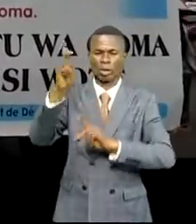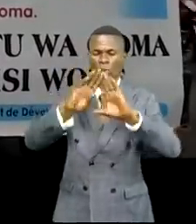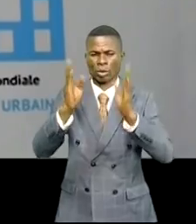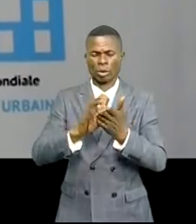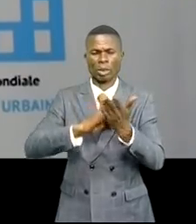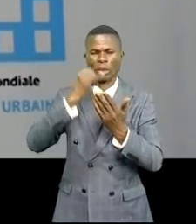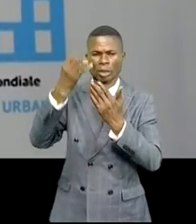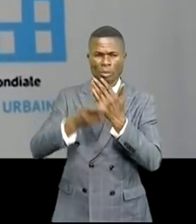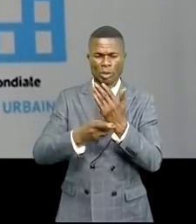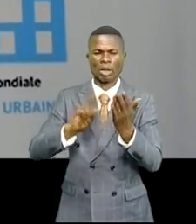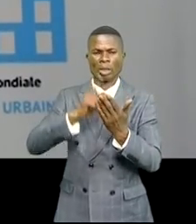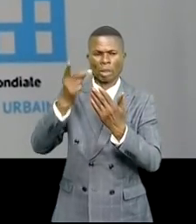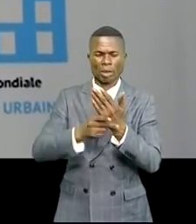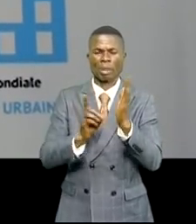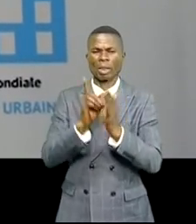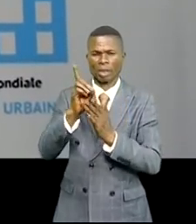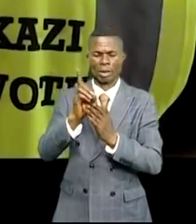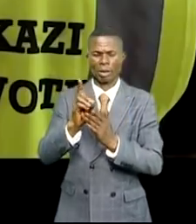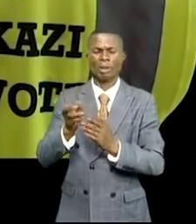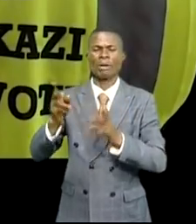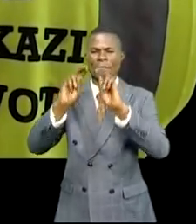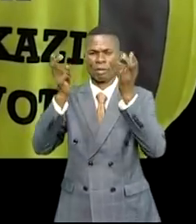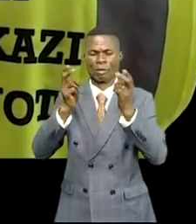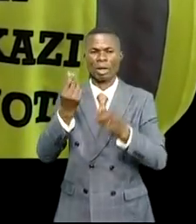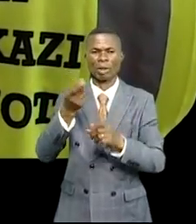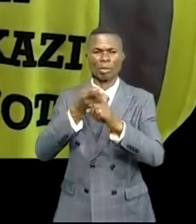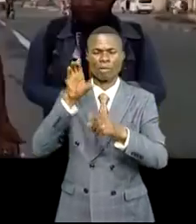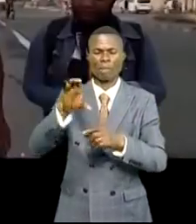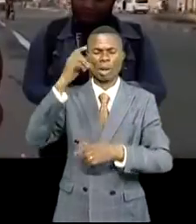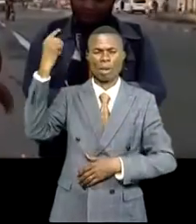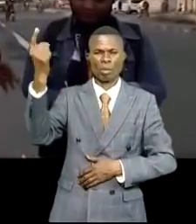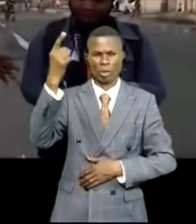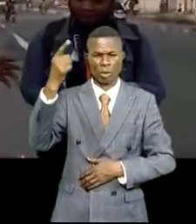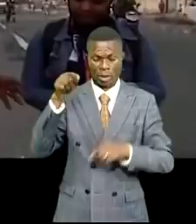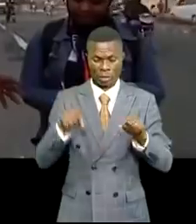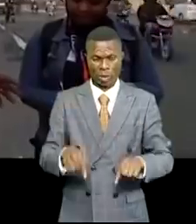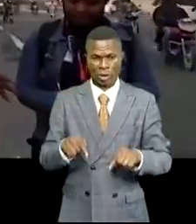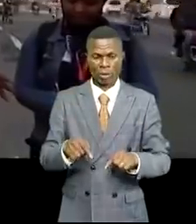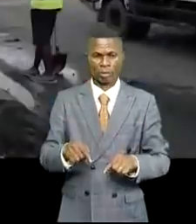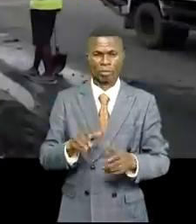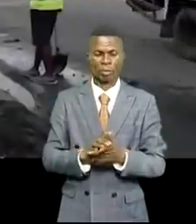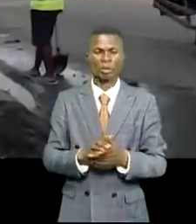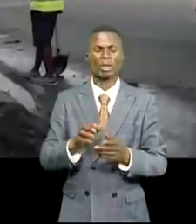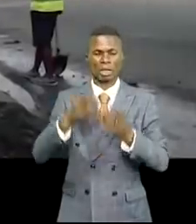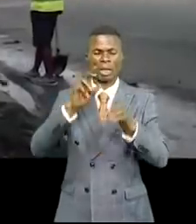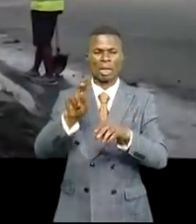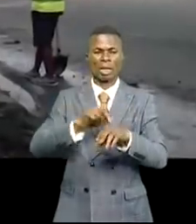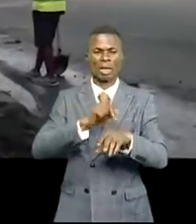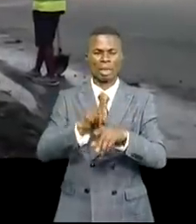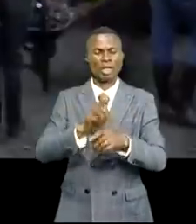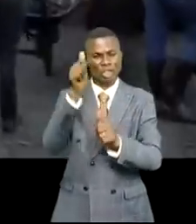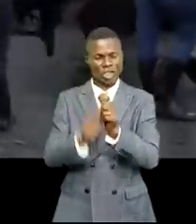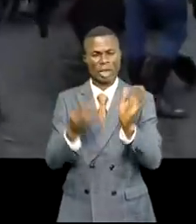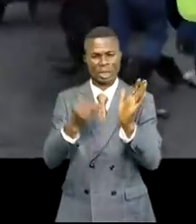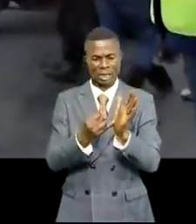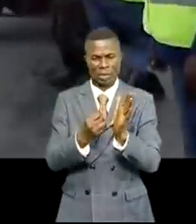projet Programme de développement urbain financé par la Banque mondiale. Désormais, le rendez-vous est pris pour chaque samedi